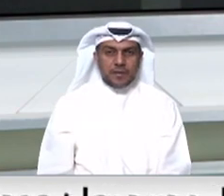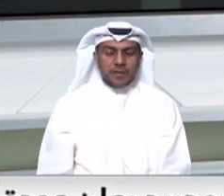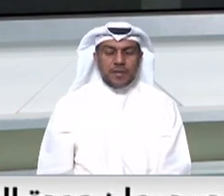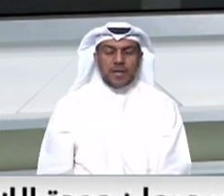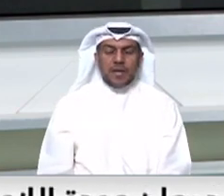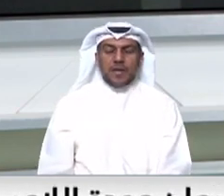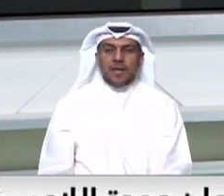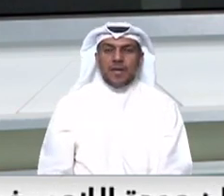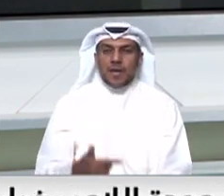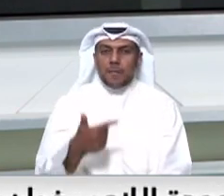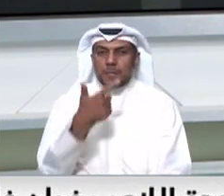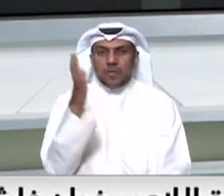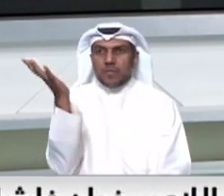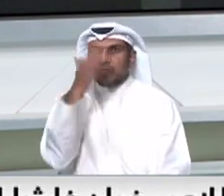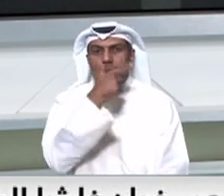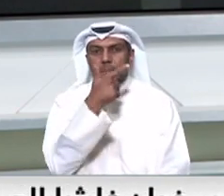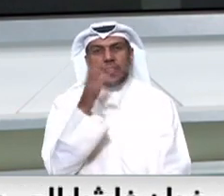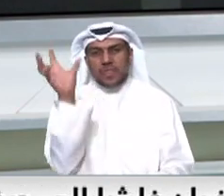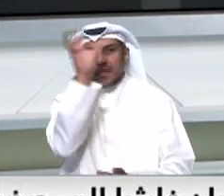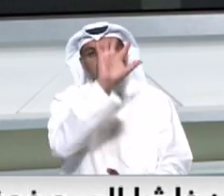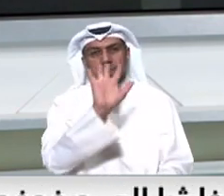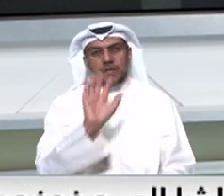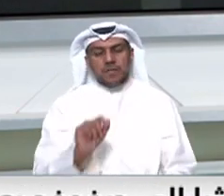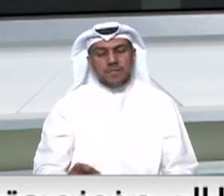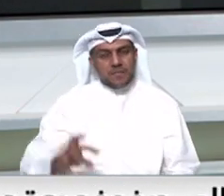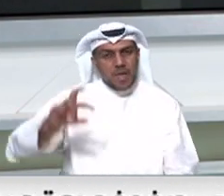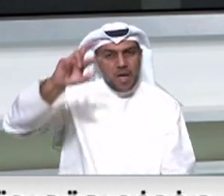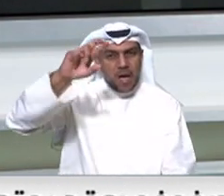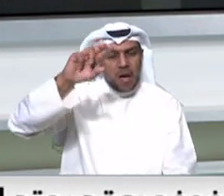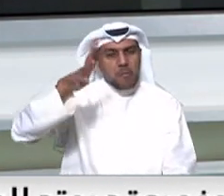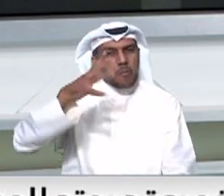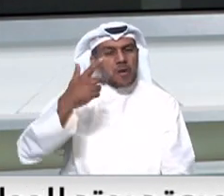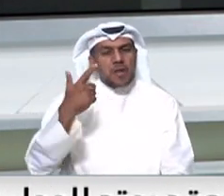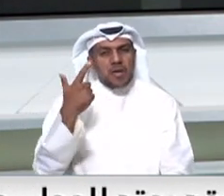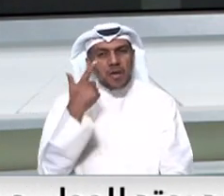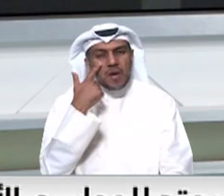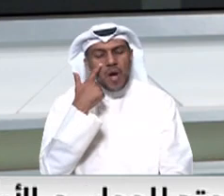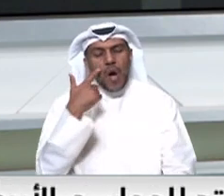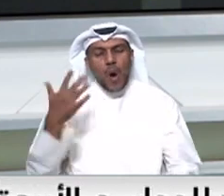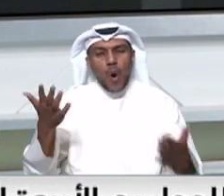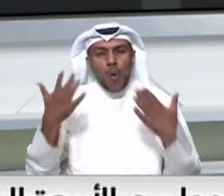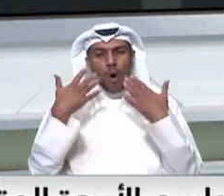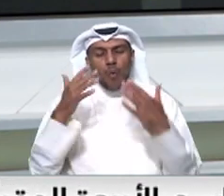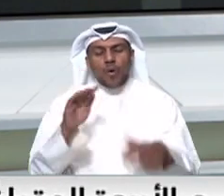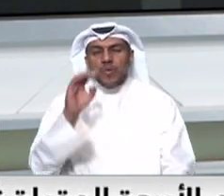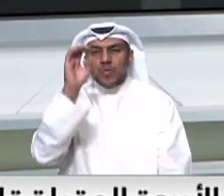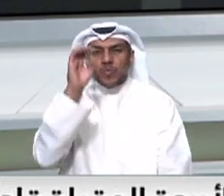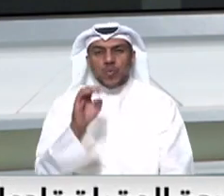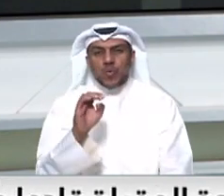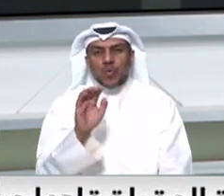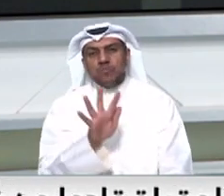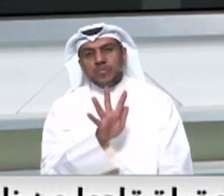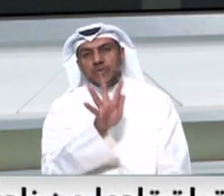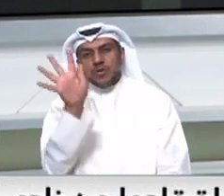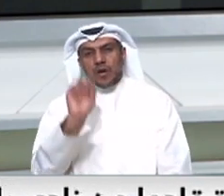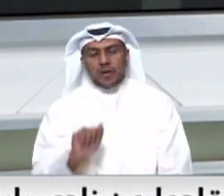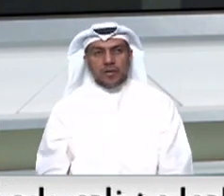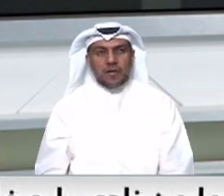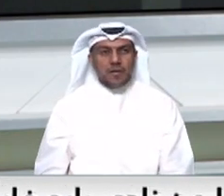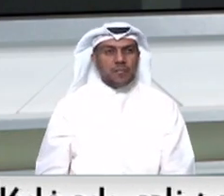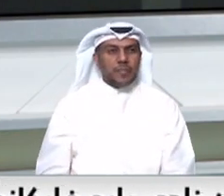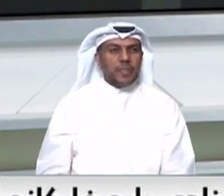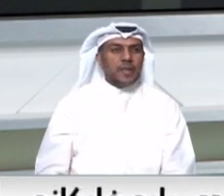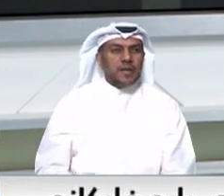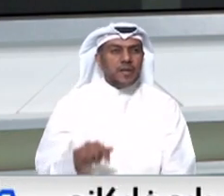صافية بشكل عام وخالية من السحب، لكن في يوم الأحد قد نلاحظ تحول في اتجاه الرياح إلى رياح جنوبية شرقية راح تستمر معنا